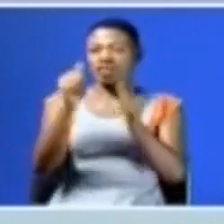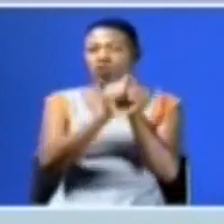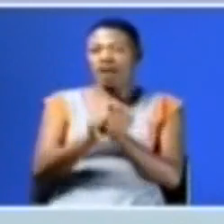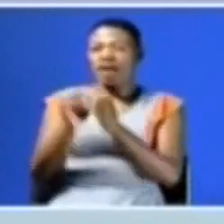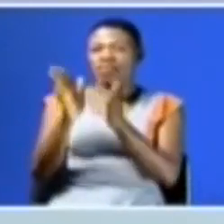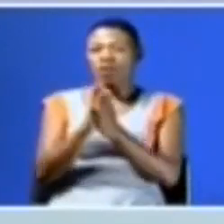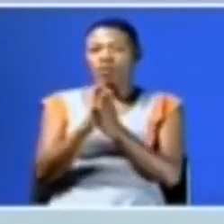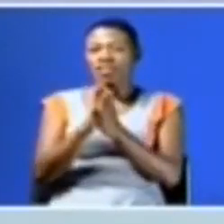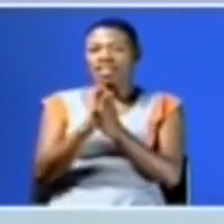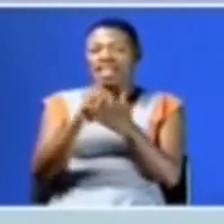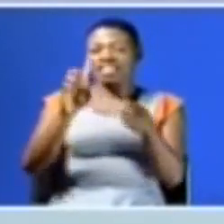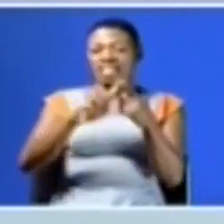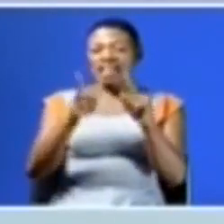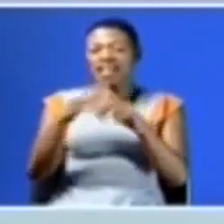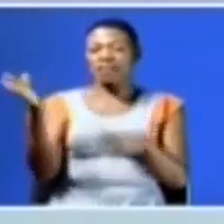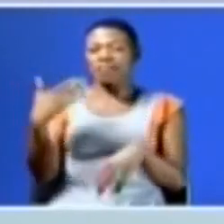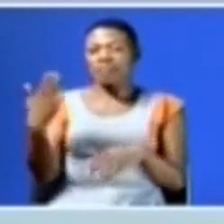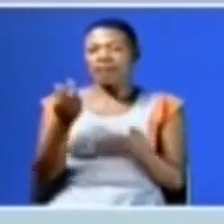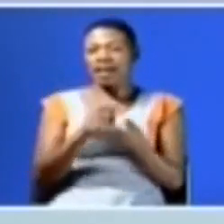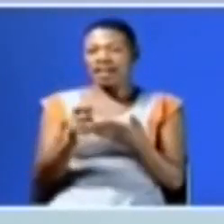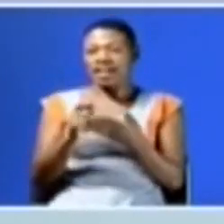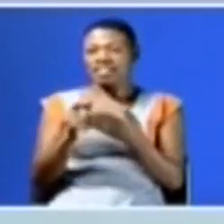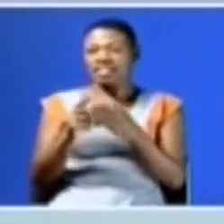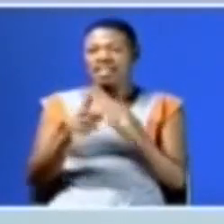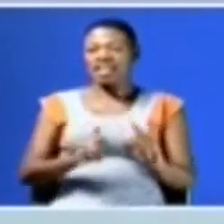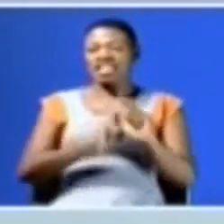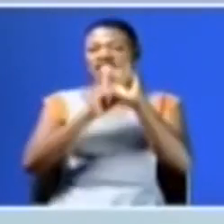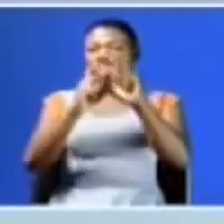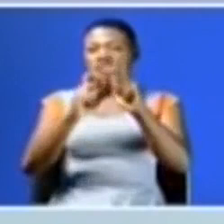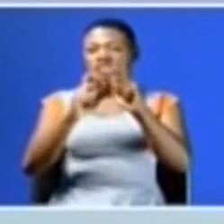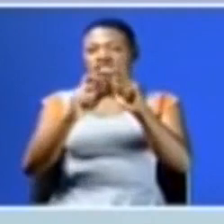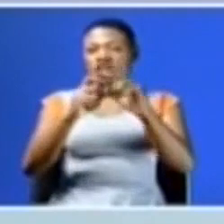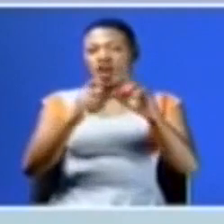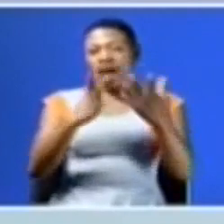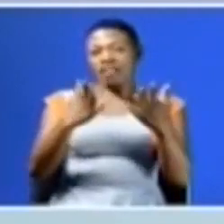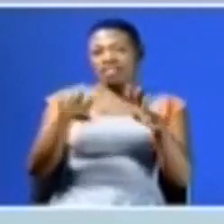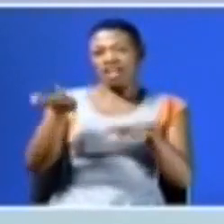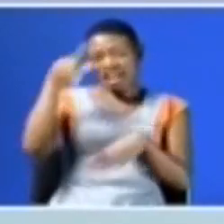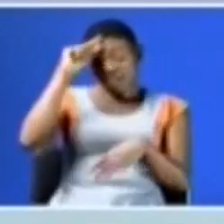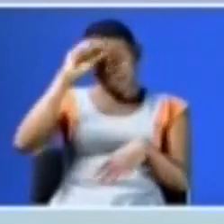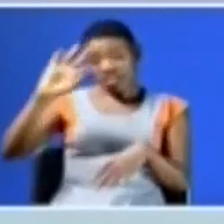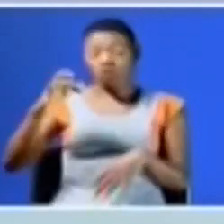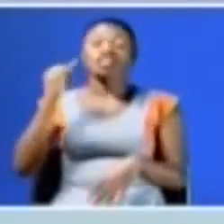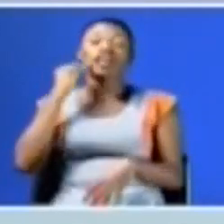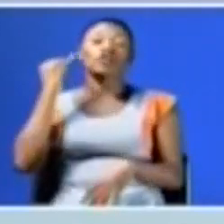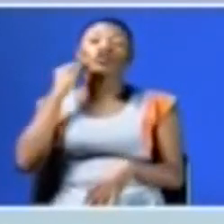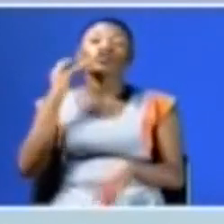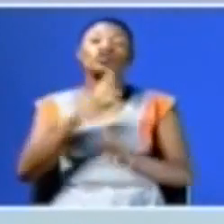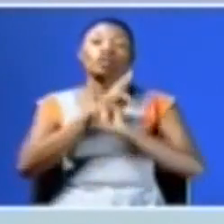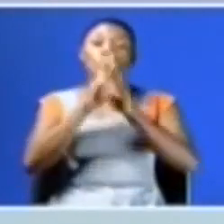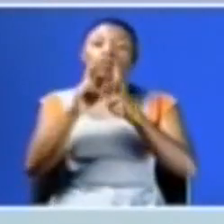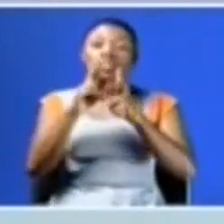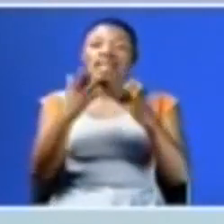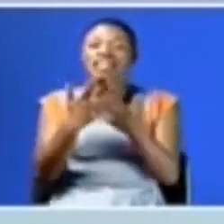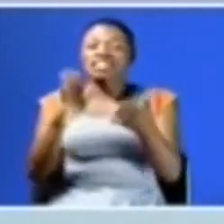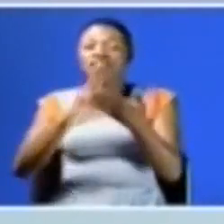wa gazeti la The Standard Mercy Kahenda umetuzwa na mashirika ya kibinadamu pamoja na serikali ya kaunti ya Nakuru kwa kuripoti majanga kwa